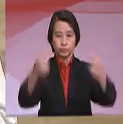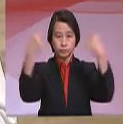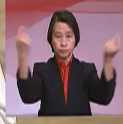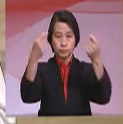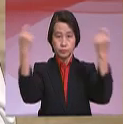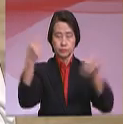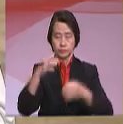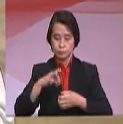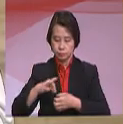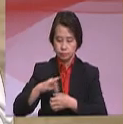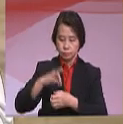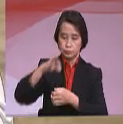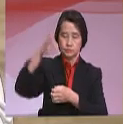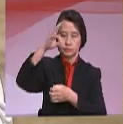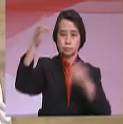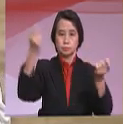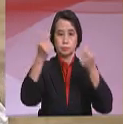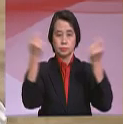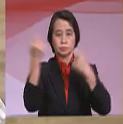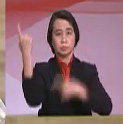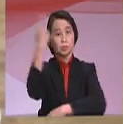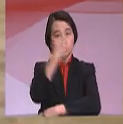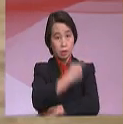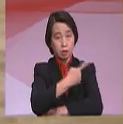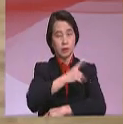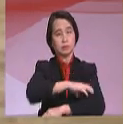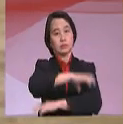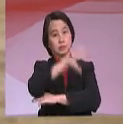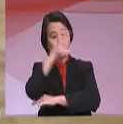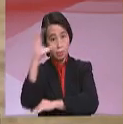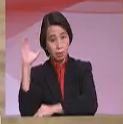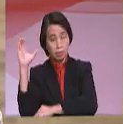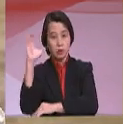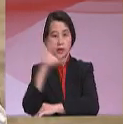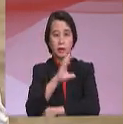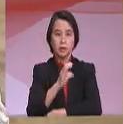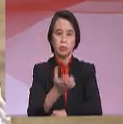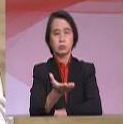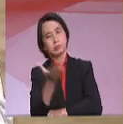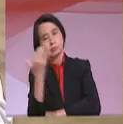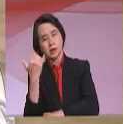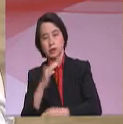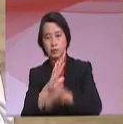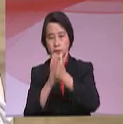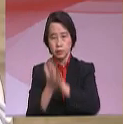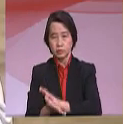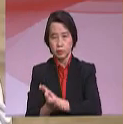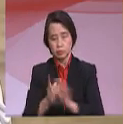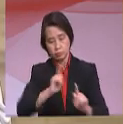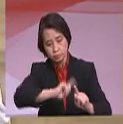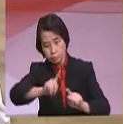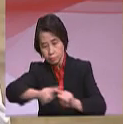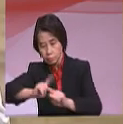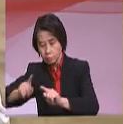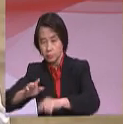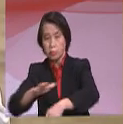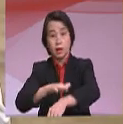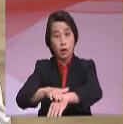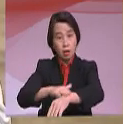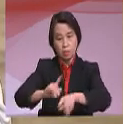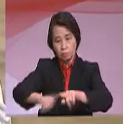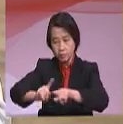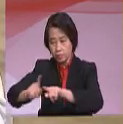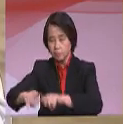Meraikan semangat sambutan Hari Natal ini, marilah kita jadikan kepelbagaian kaum